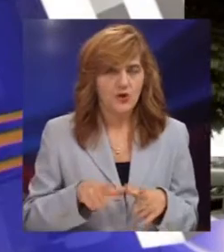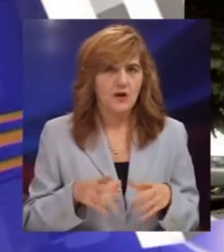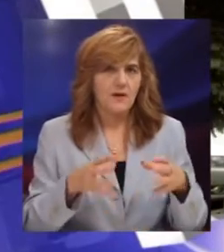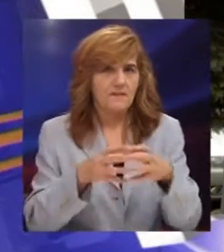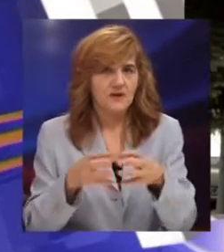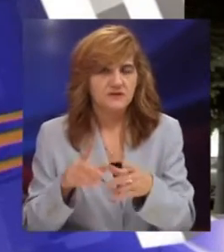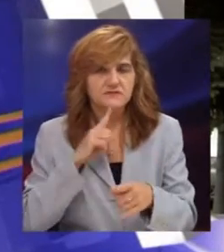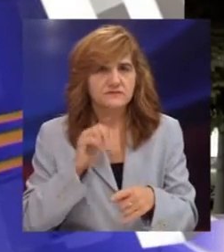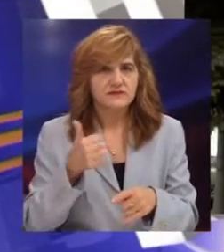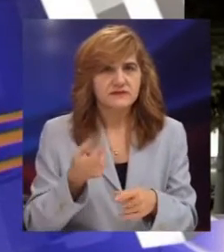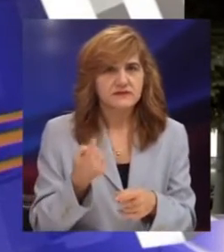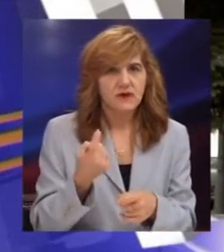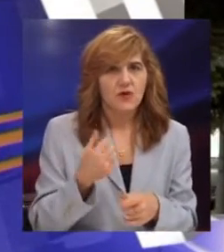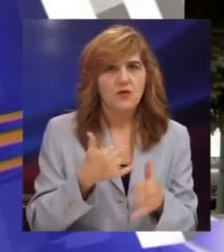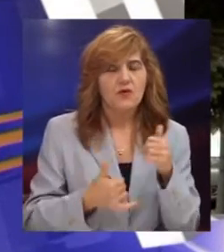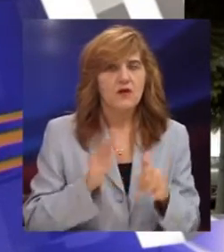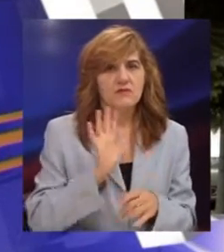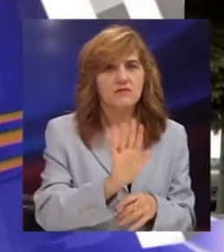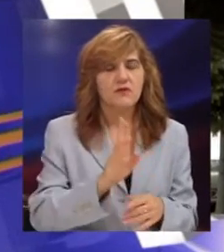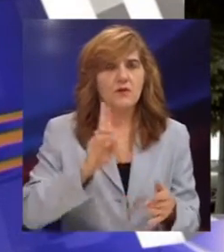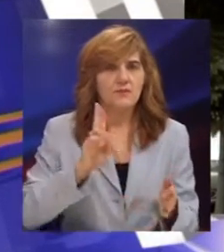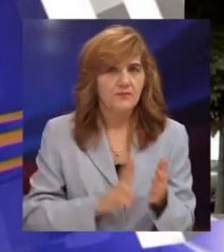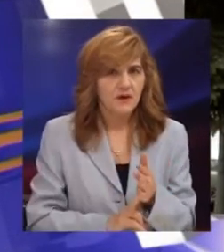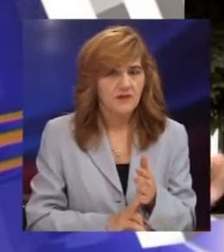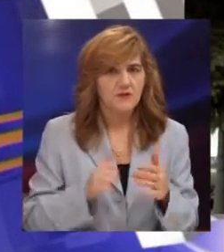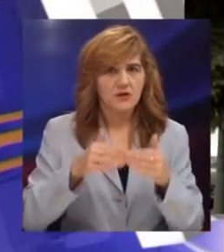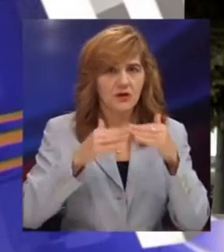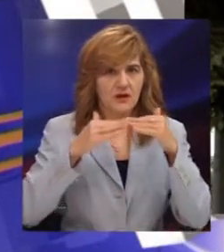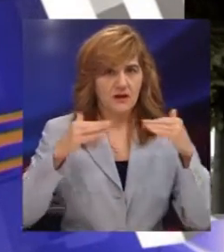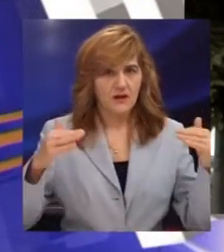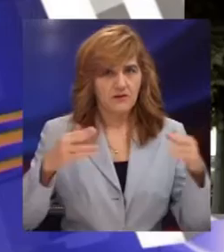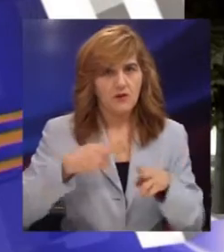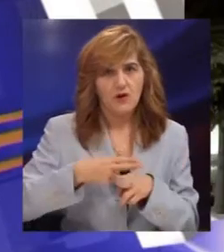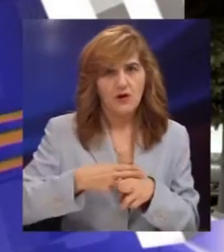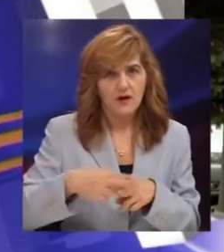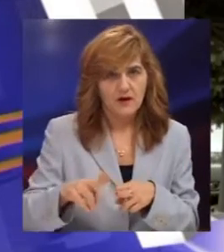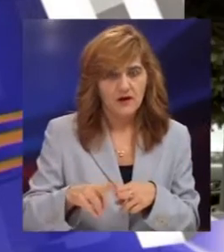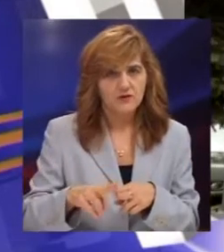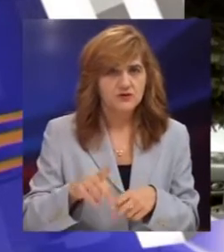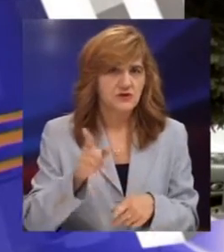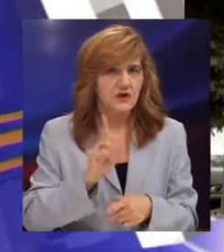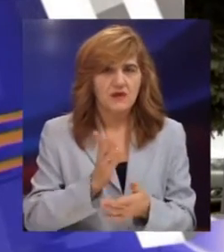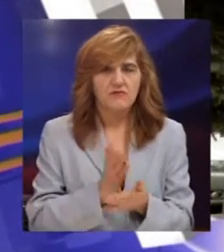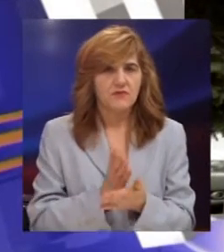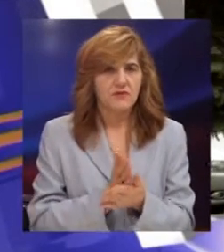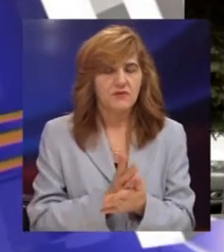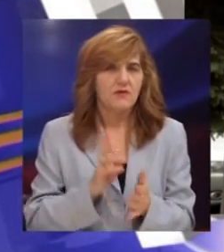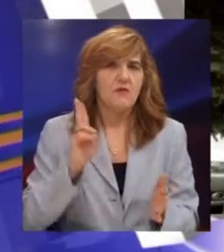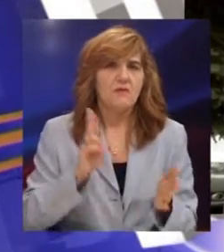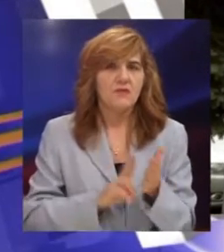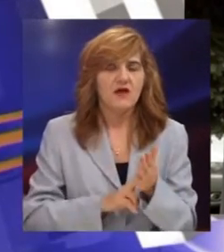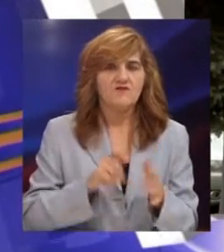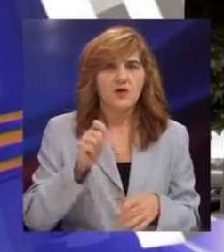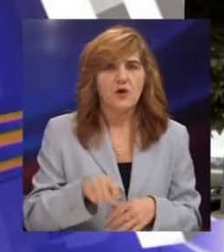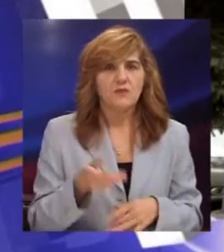zajednica, da li je to iznese problem i neko će relevantan to na tom nivou da reši, dotle nećemo imati ni prave